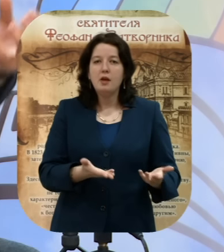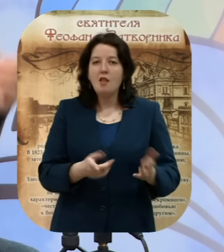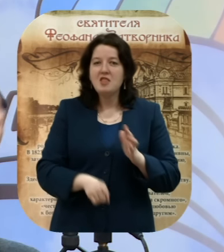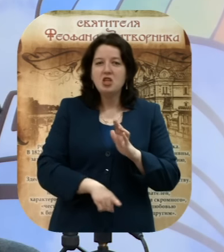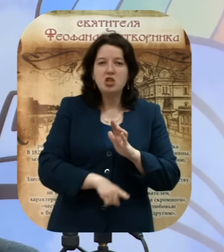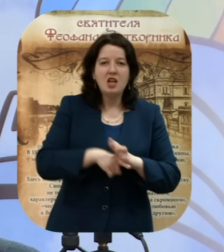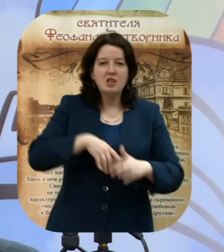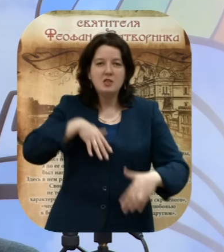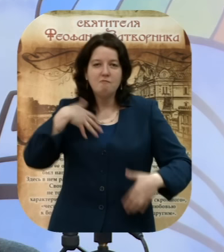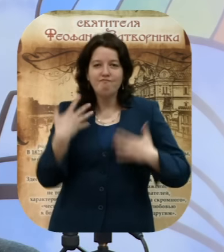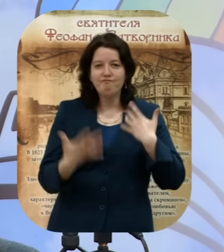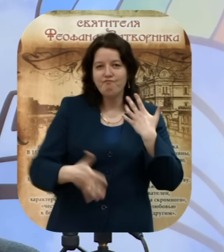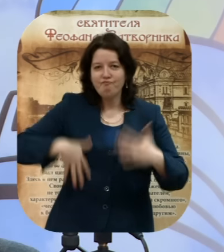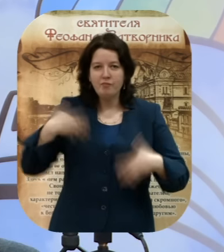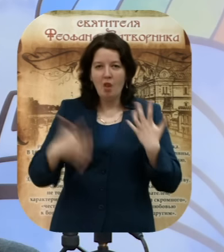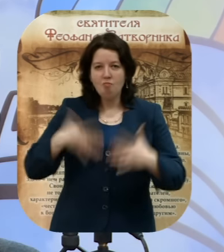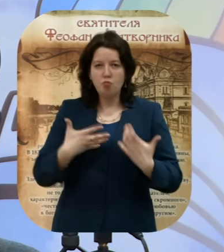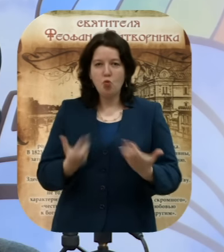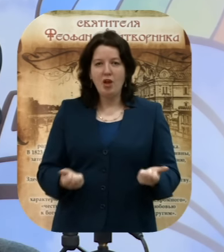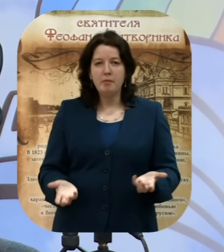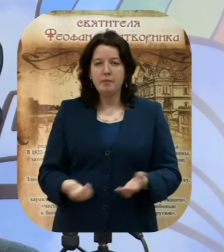буря.